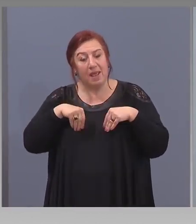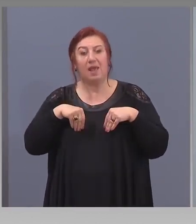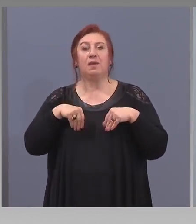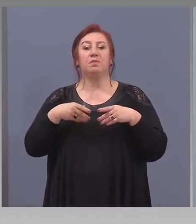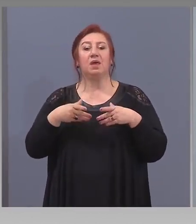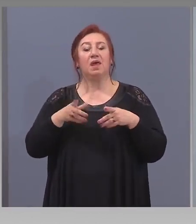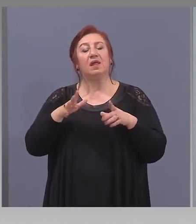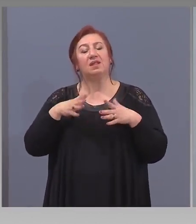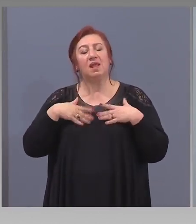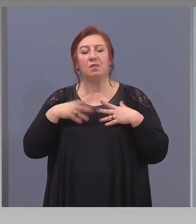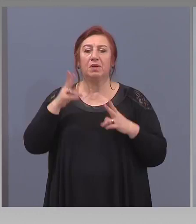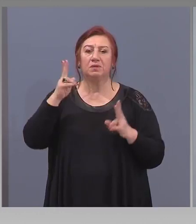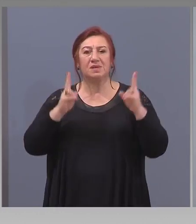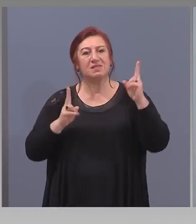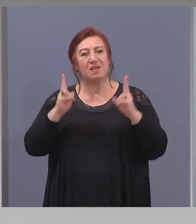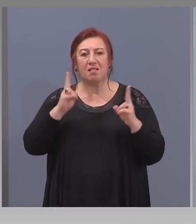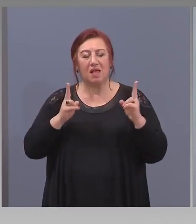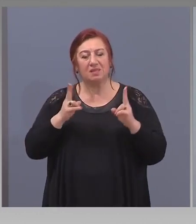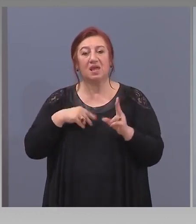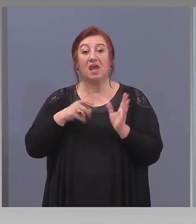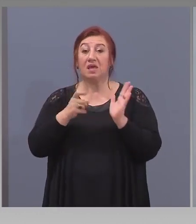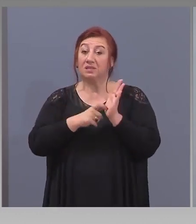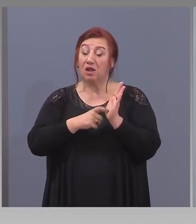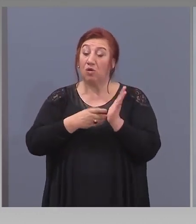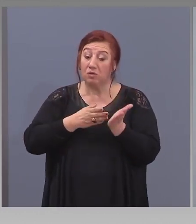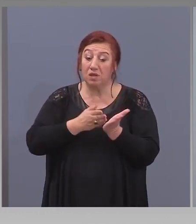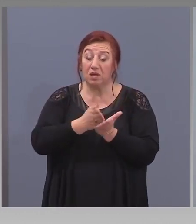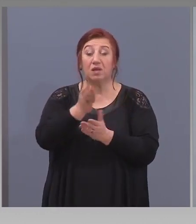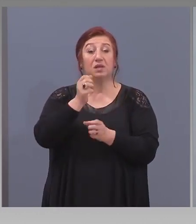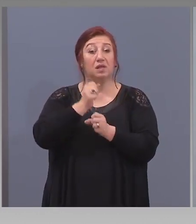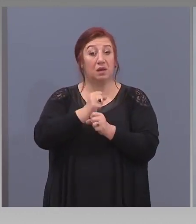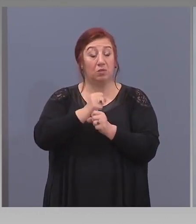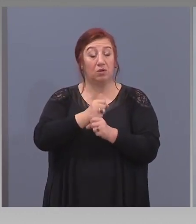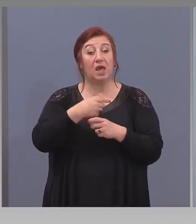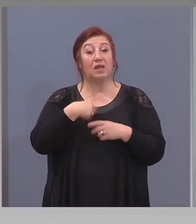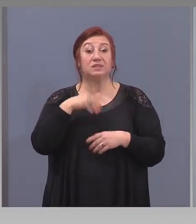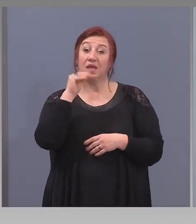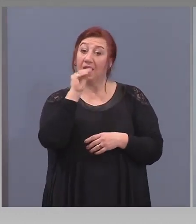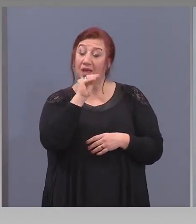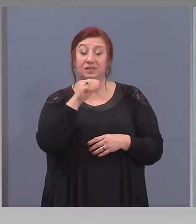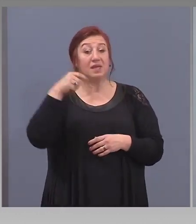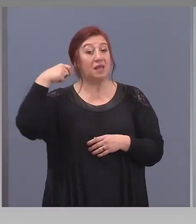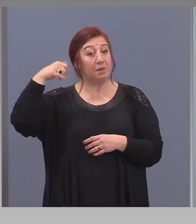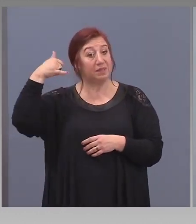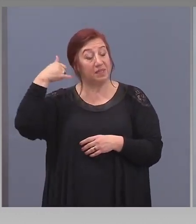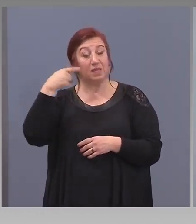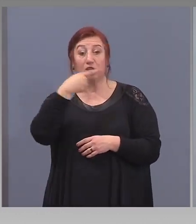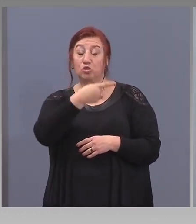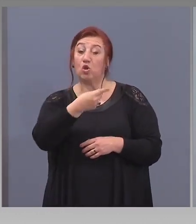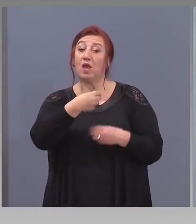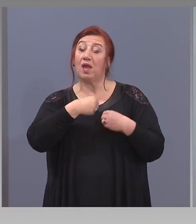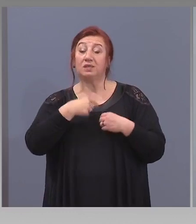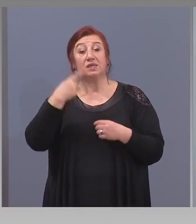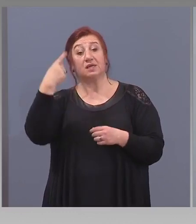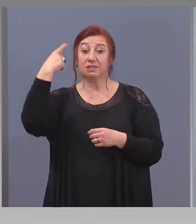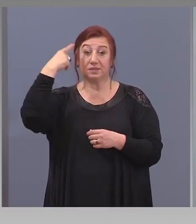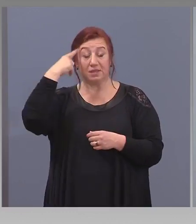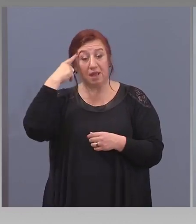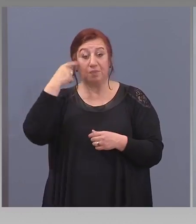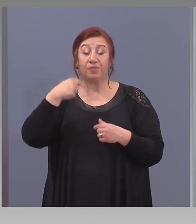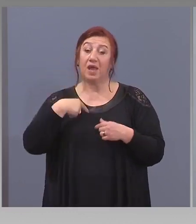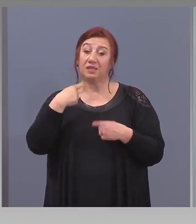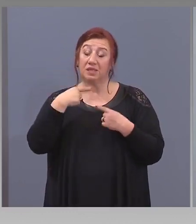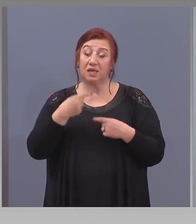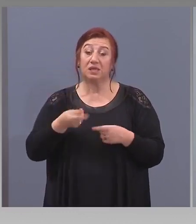за закон да работи. Това му казах и на президента, той каза, че знае и аз му казах, че след като върне с този мотив